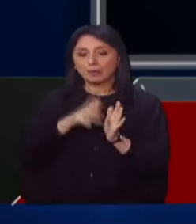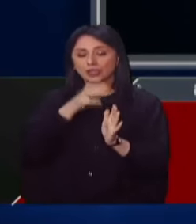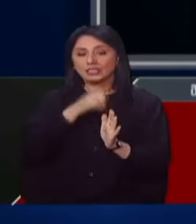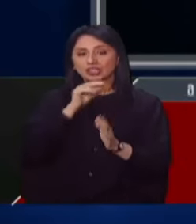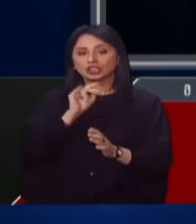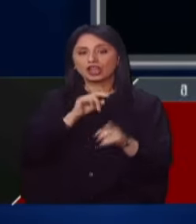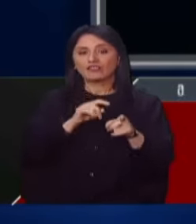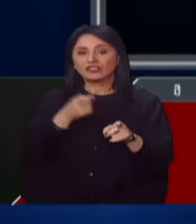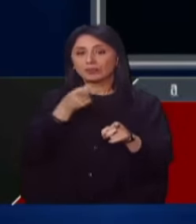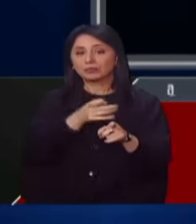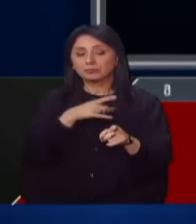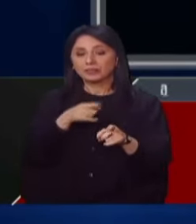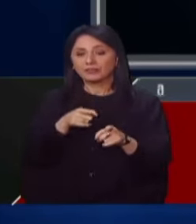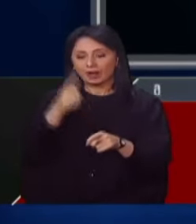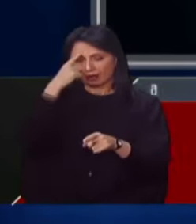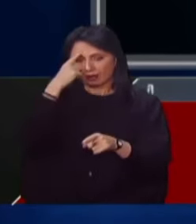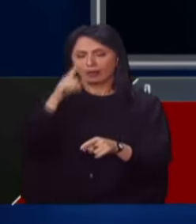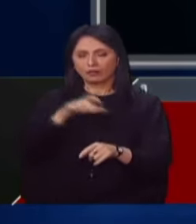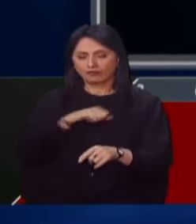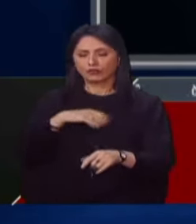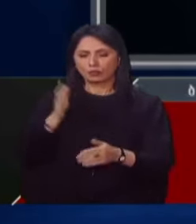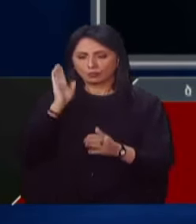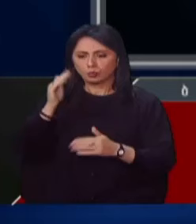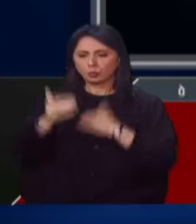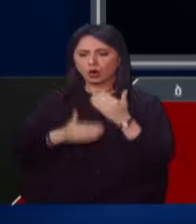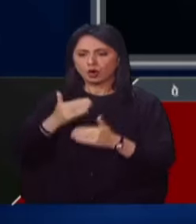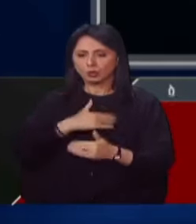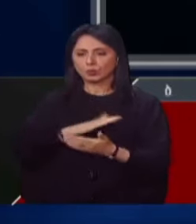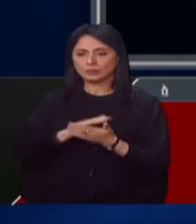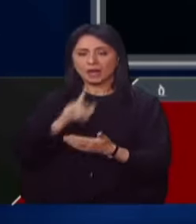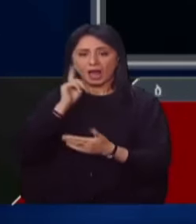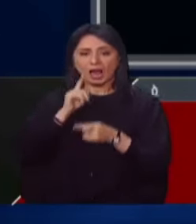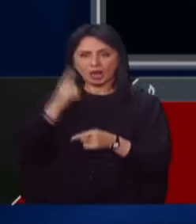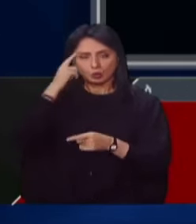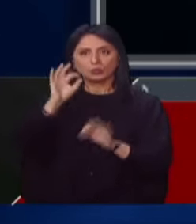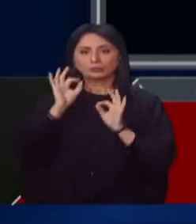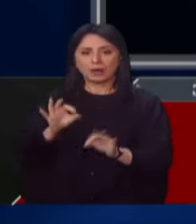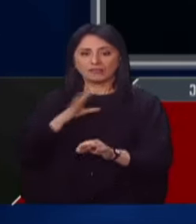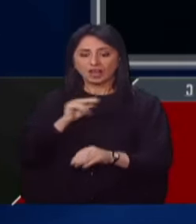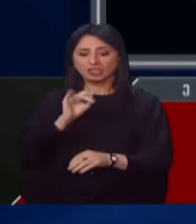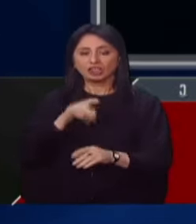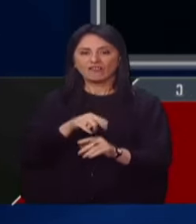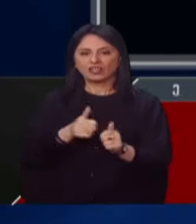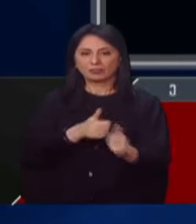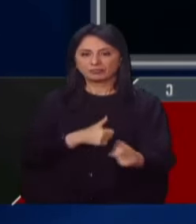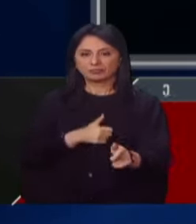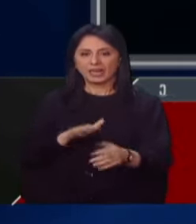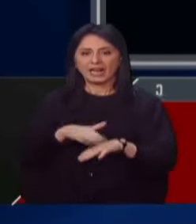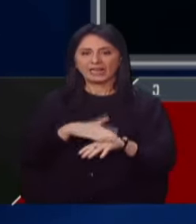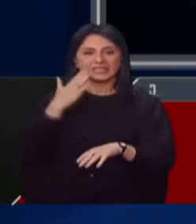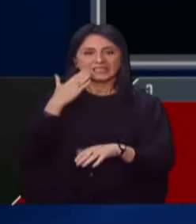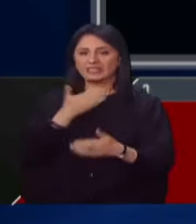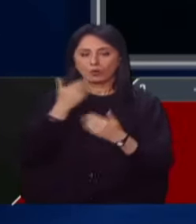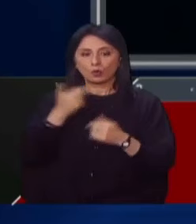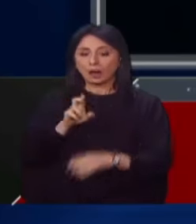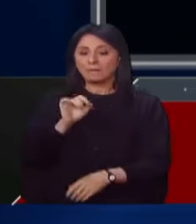წლის ილია ჭავჭავაძეს ესროლა, მას ღრმად სწამდა, რომ თავად იყო პროგრესული გულწრფელი ახალგაზრდა, ხოლო ილია ჭავჭავაძე ჩამორჩენილი არა კეთილსინდისიერი